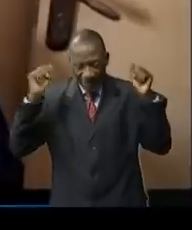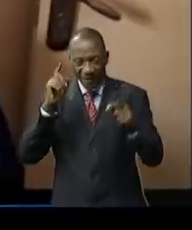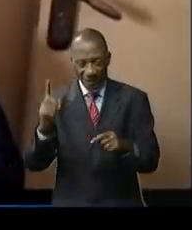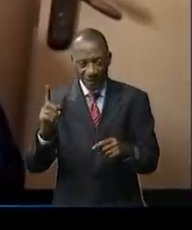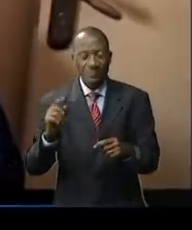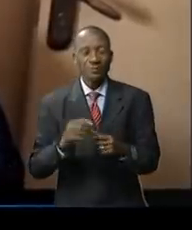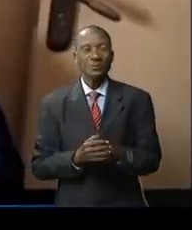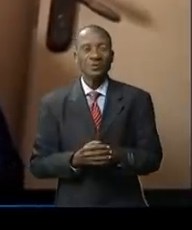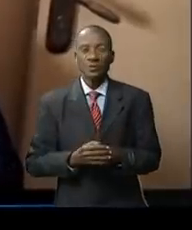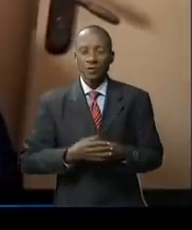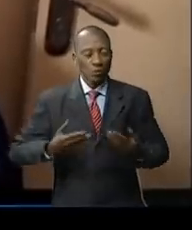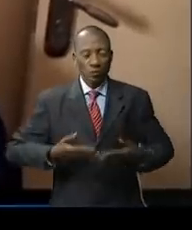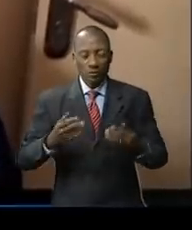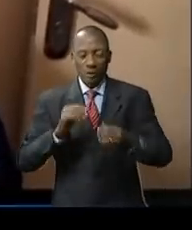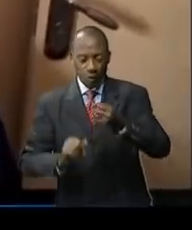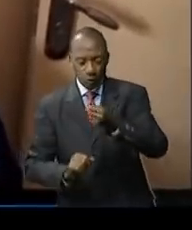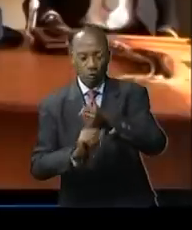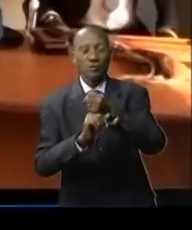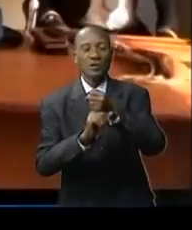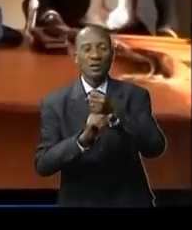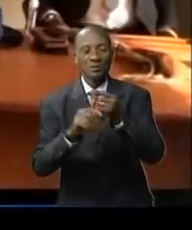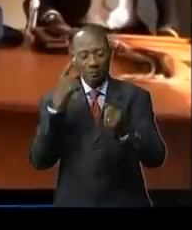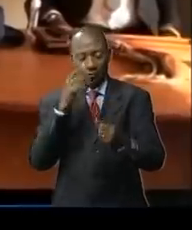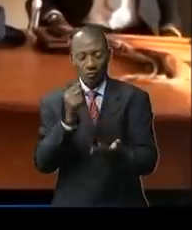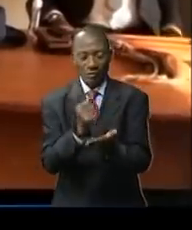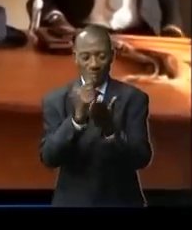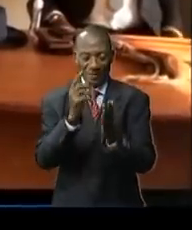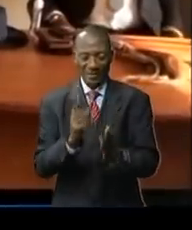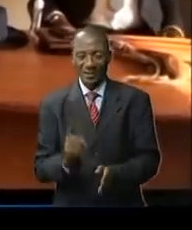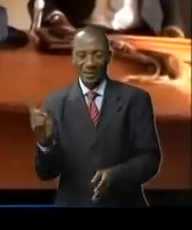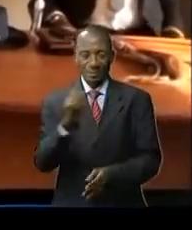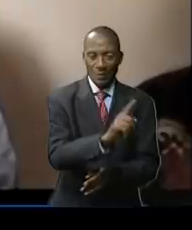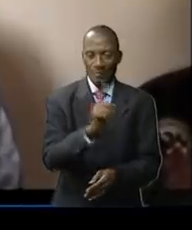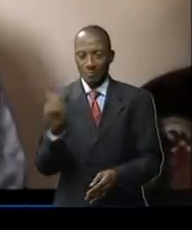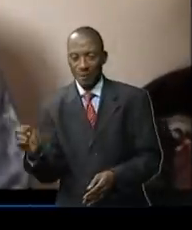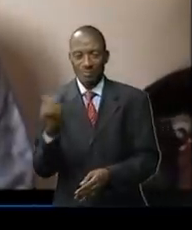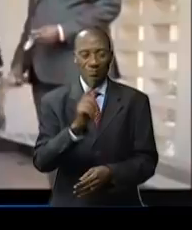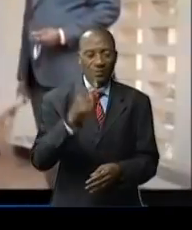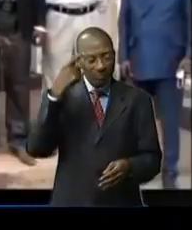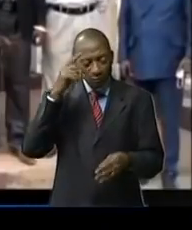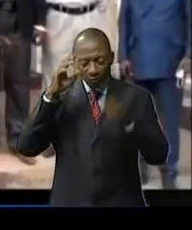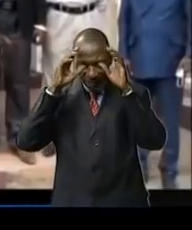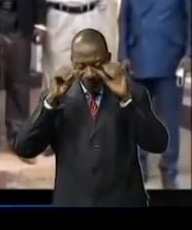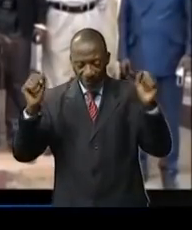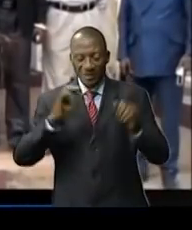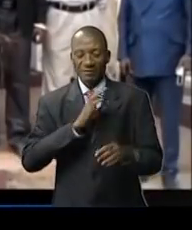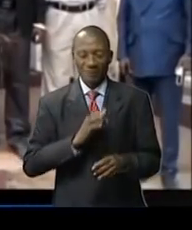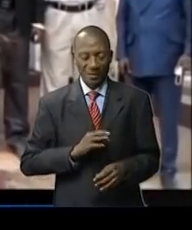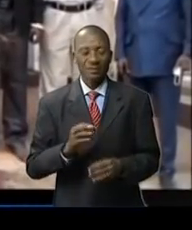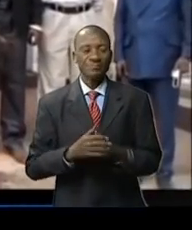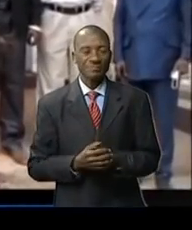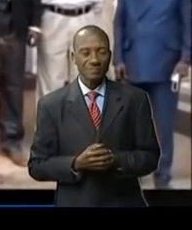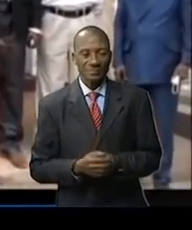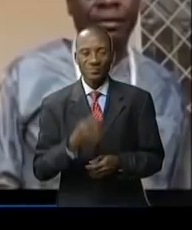exprimé leur soutien total à l'ambassadeur itinérant du chef de l'État, l'honorable Dani Banza Maloba. Nous venons